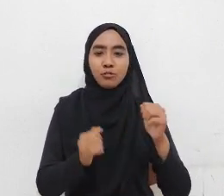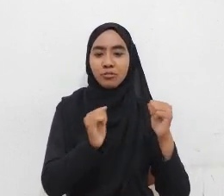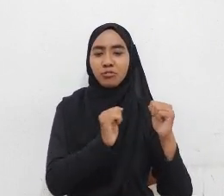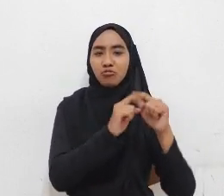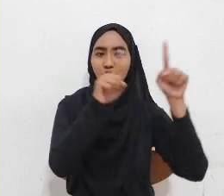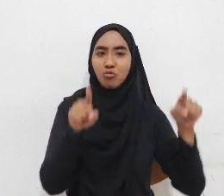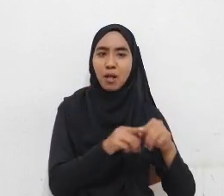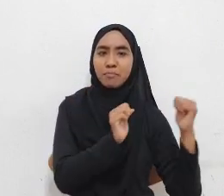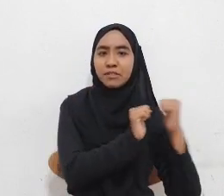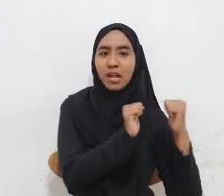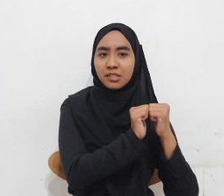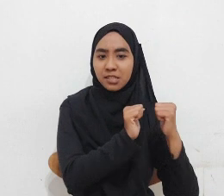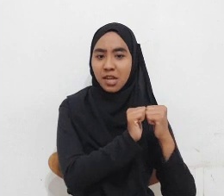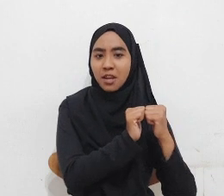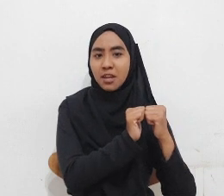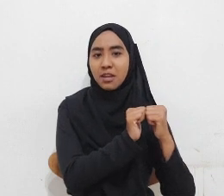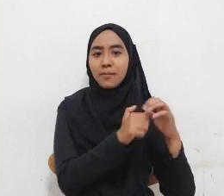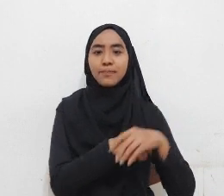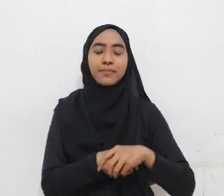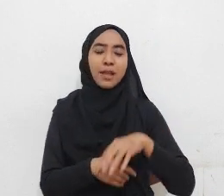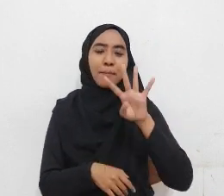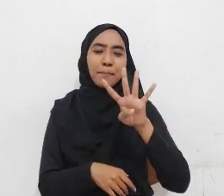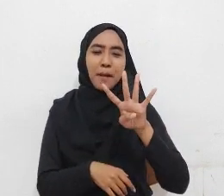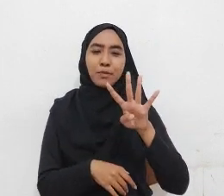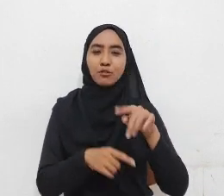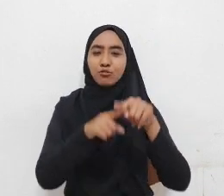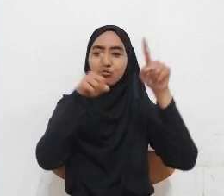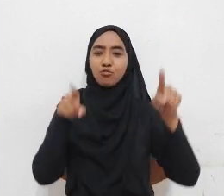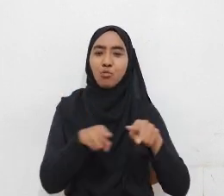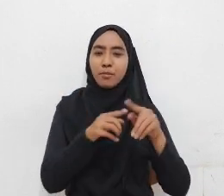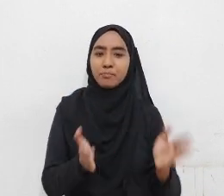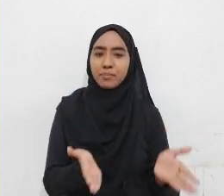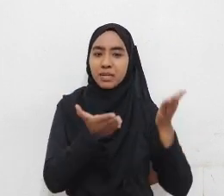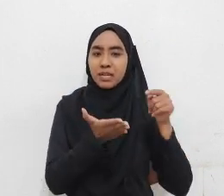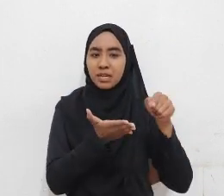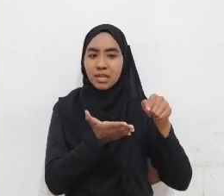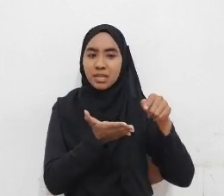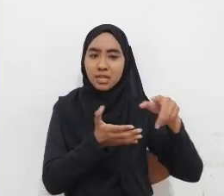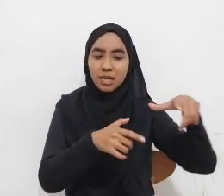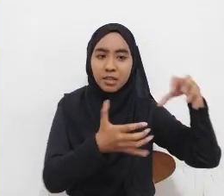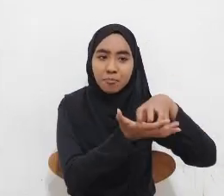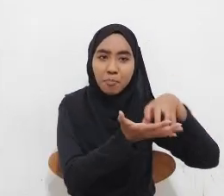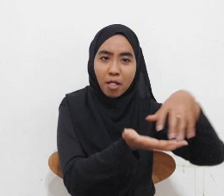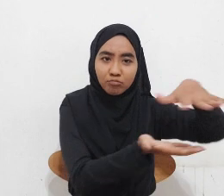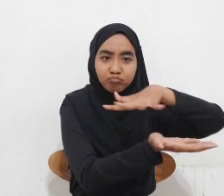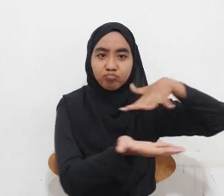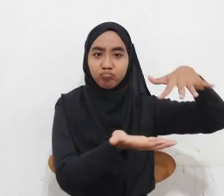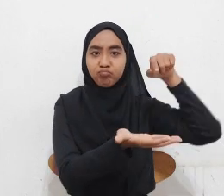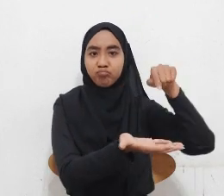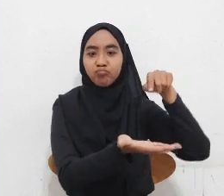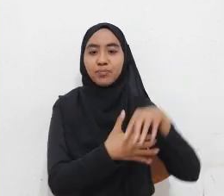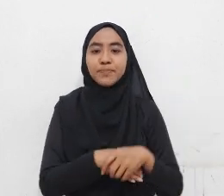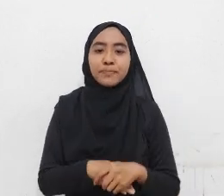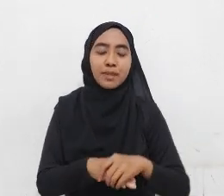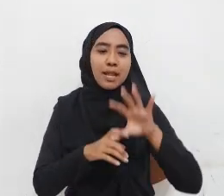3. Perjanjian murabahah. 4. Akta pendirian jika pemohon merupakan